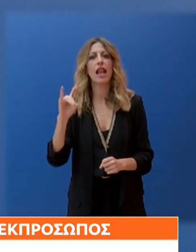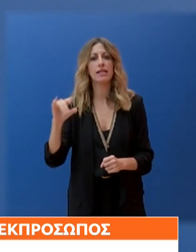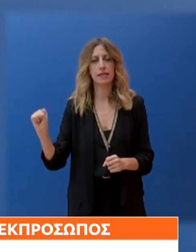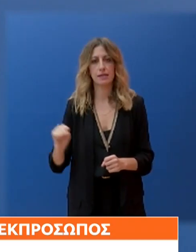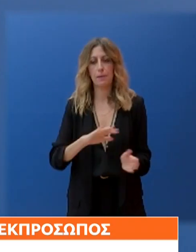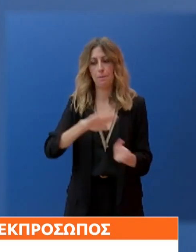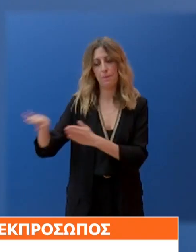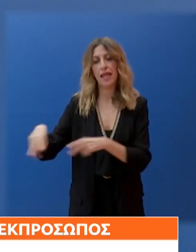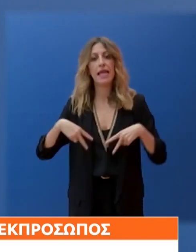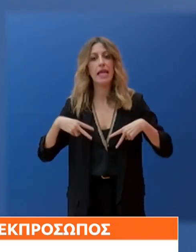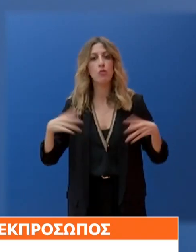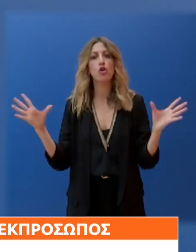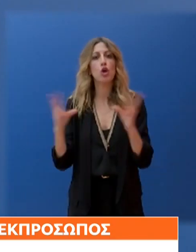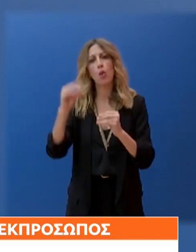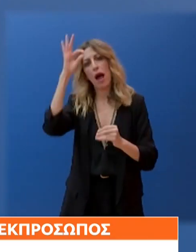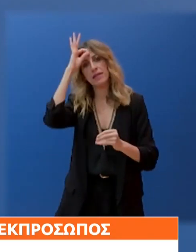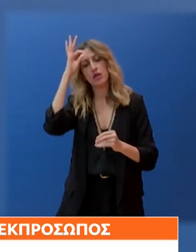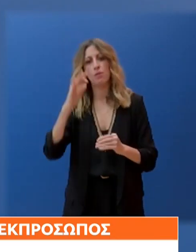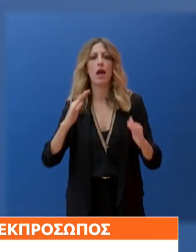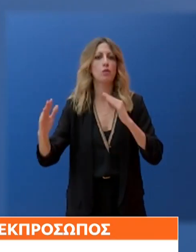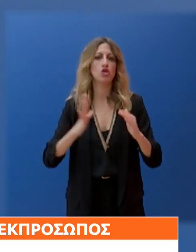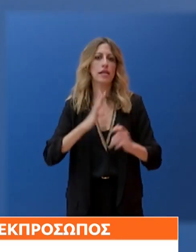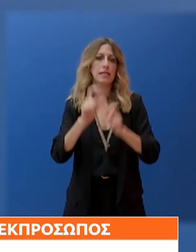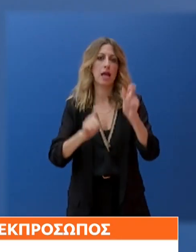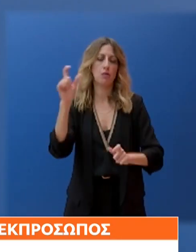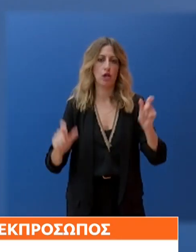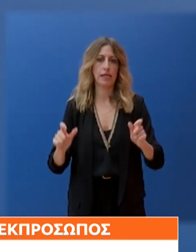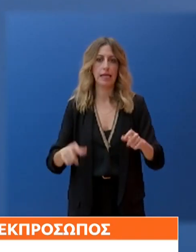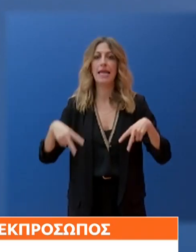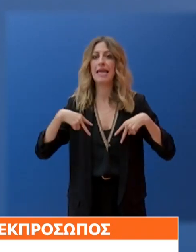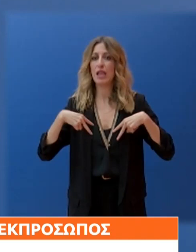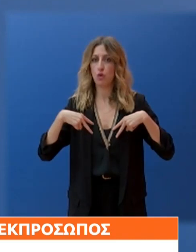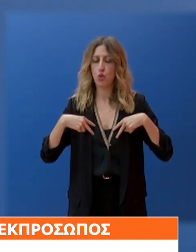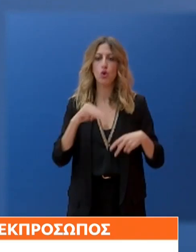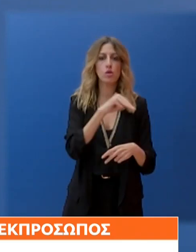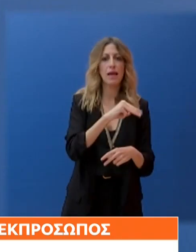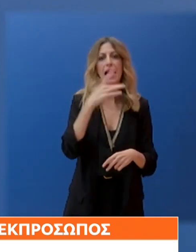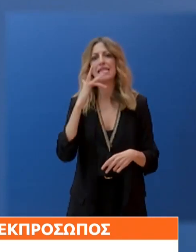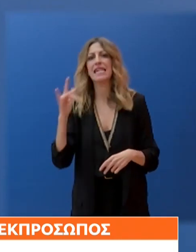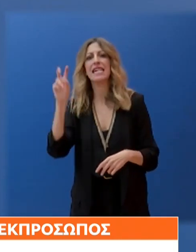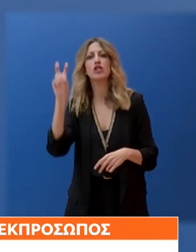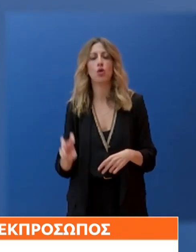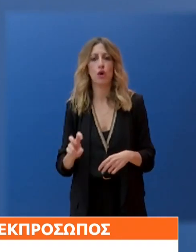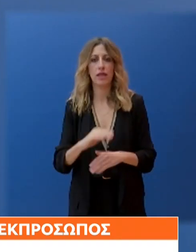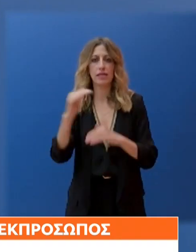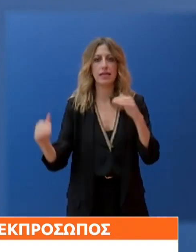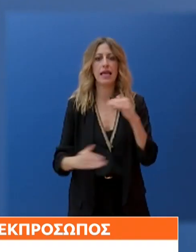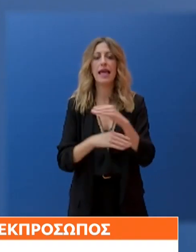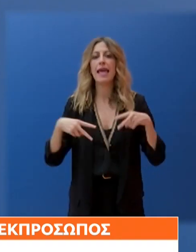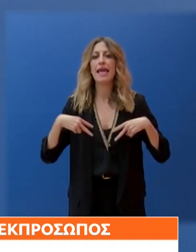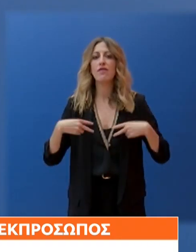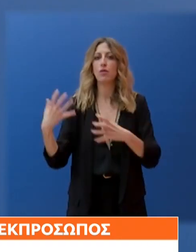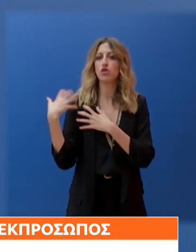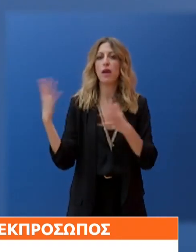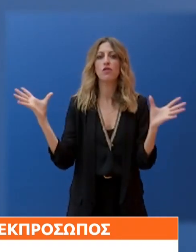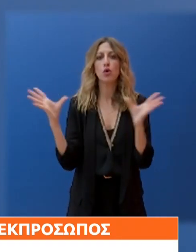Υπουργείο Προστασίας του Πολίτη. Υπουργός Μιχάλης Χρυσοχοΐδης. Υφυπουργός Αρμόδιος για την